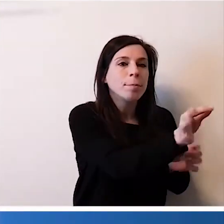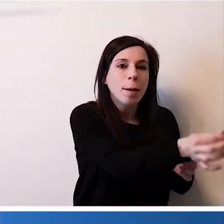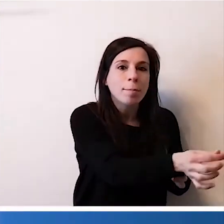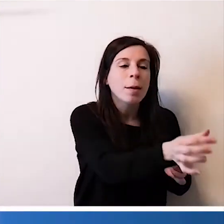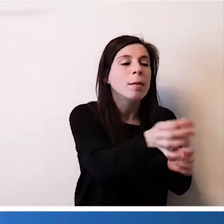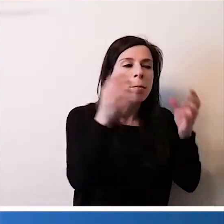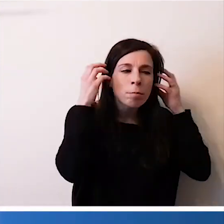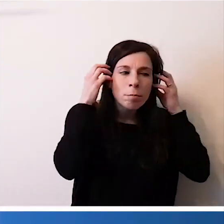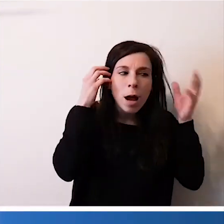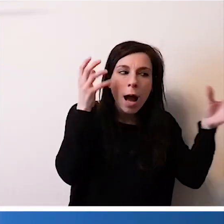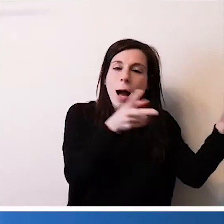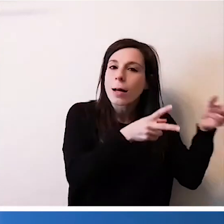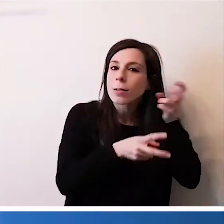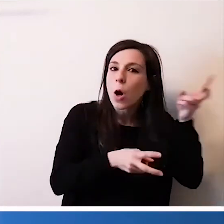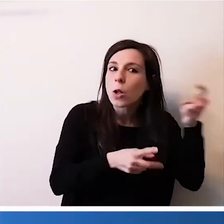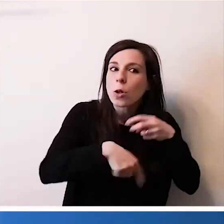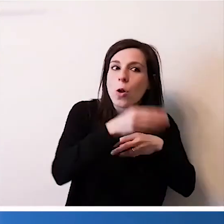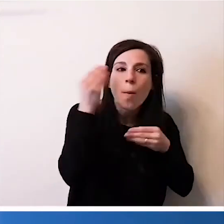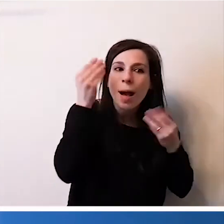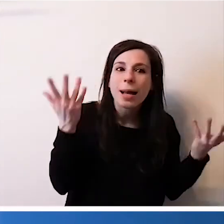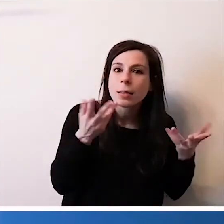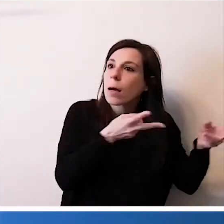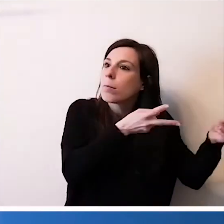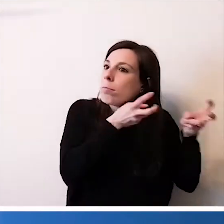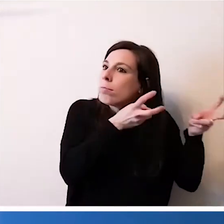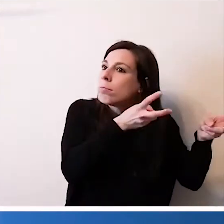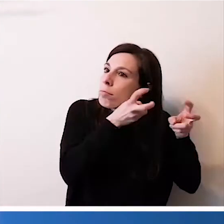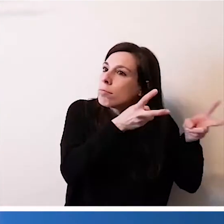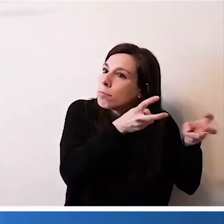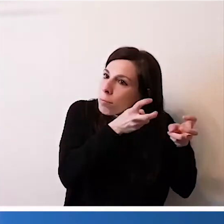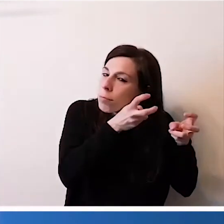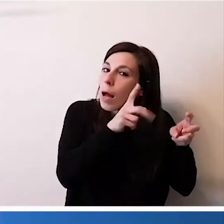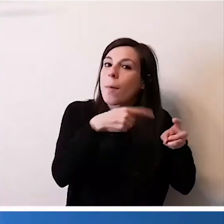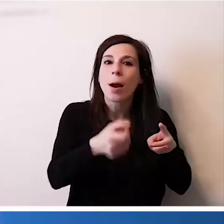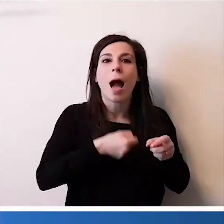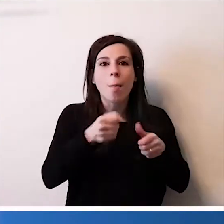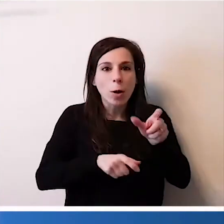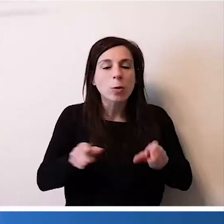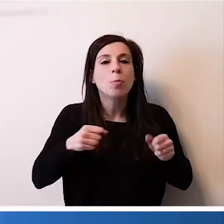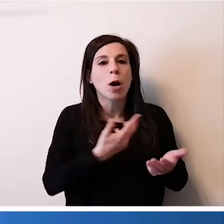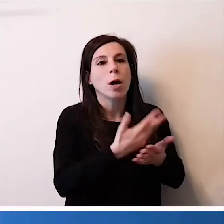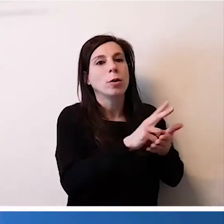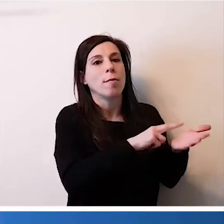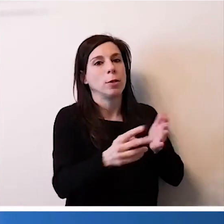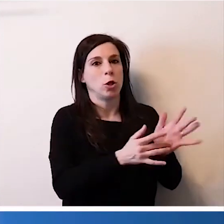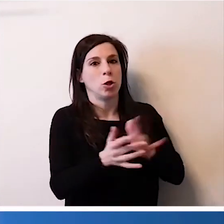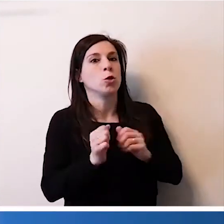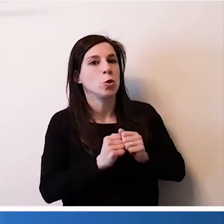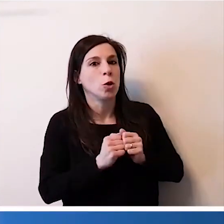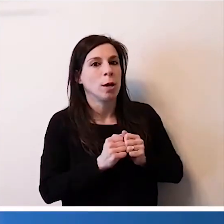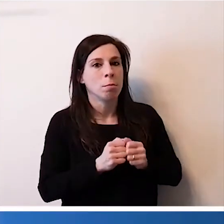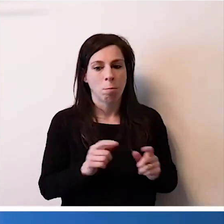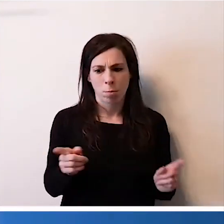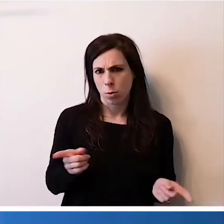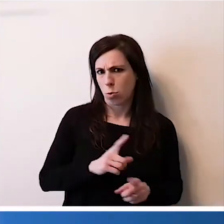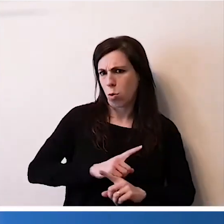che dopo gli apostoli possono raccontare loro il Vangelo di Gesù. No, no, no, no, no, no, no, no, no, no, questa qui non